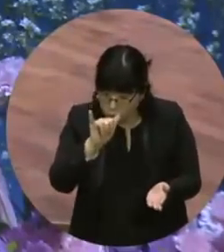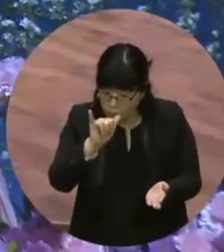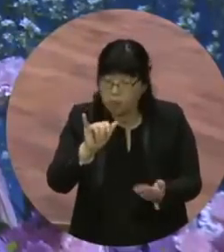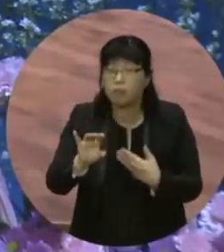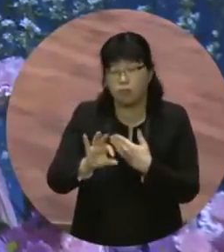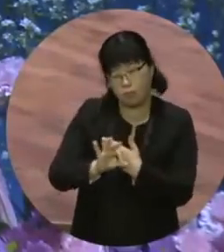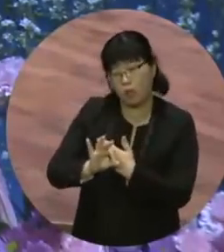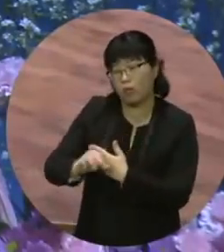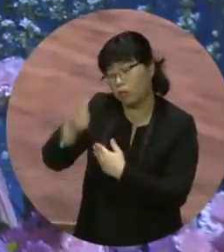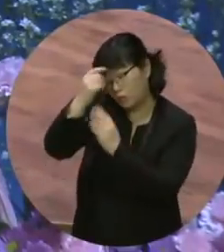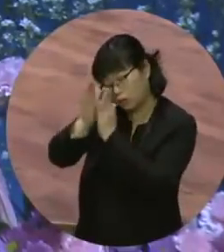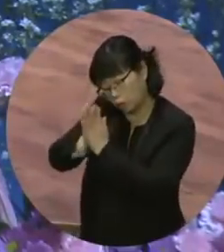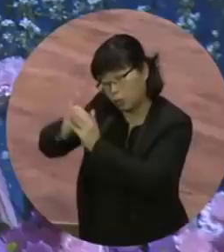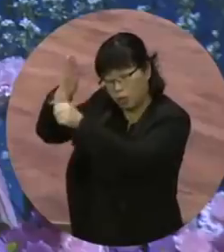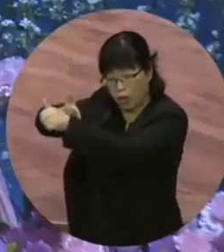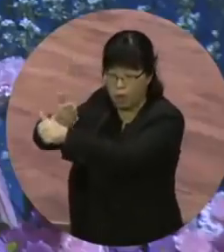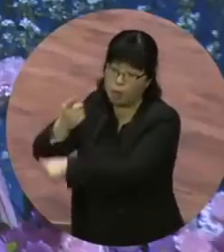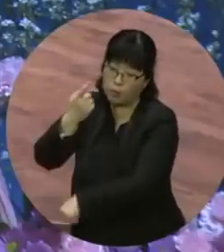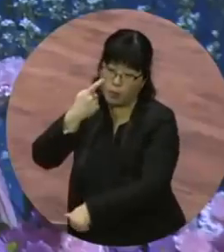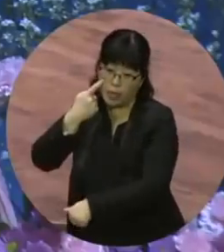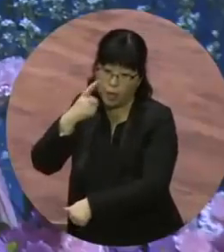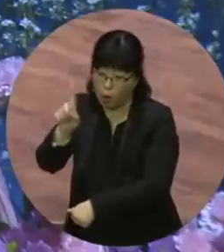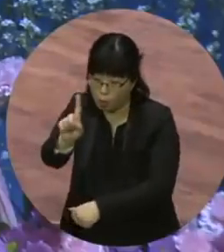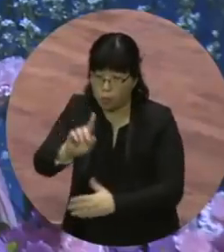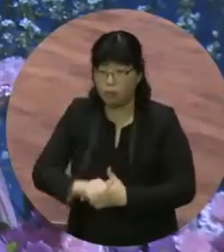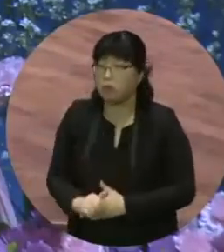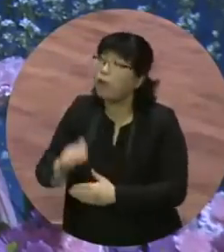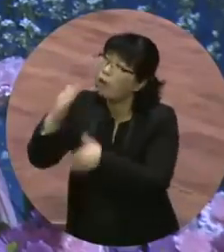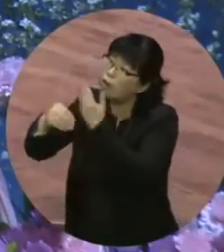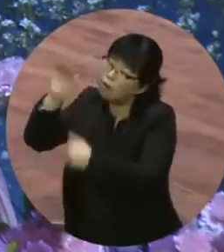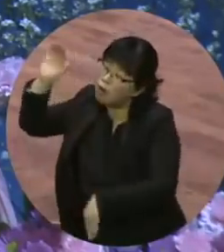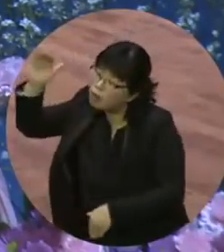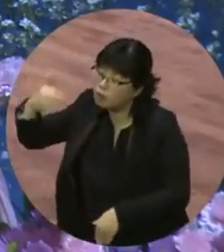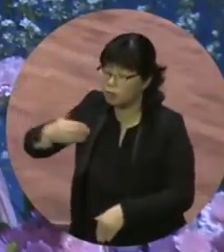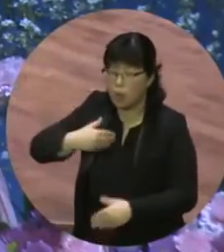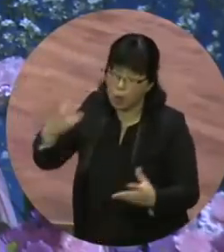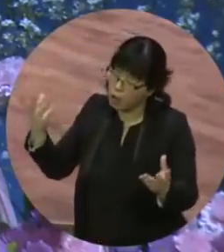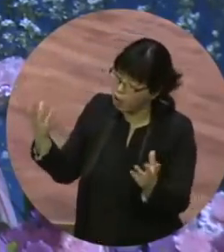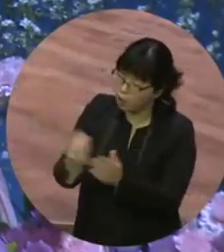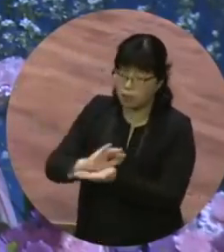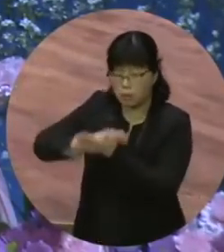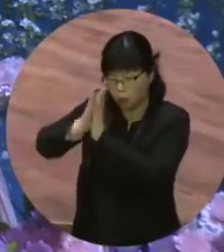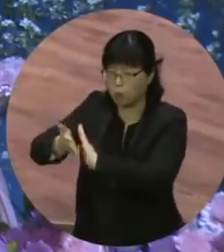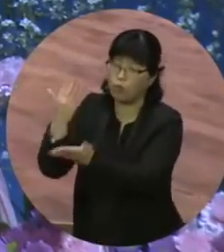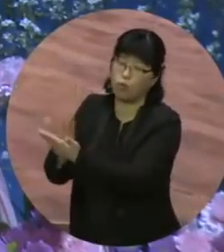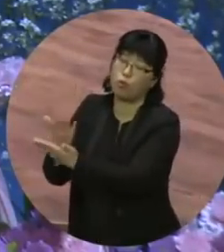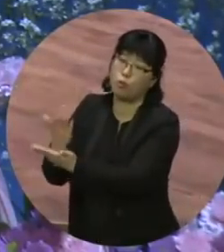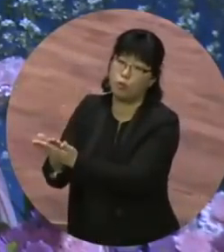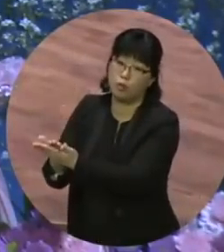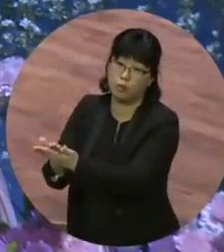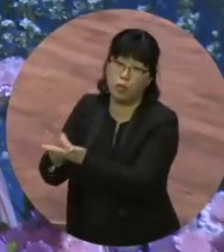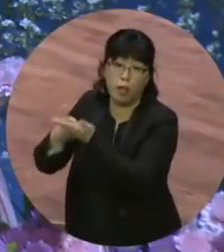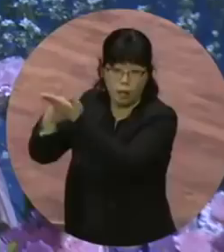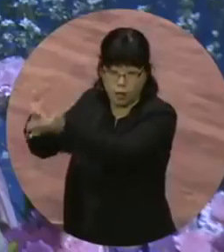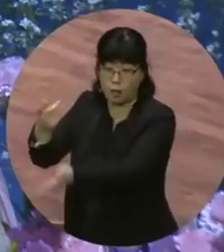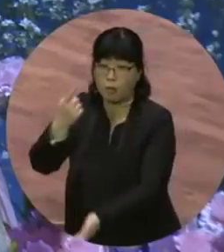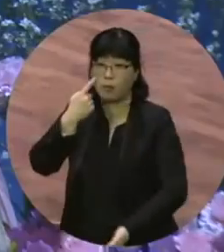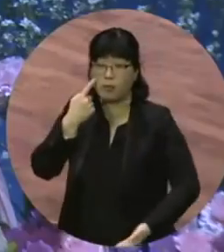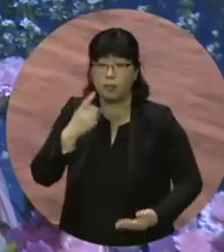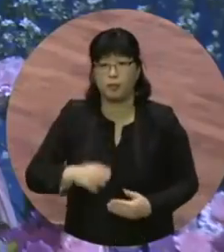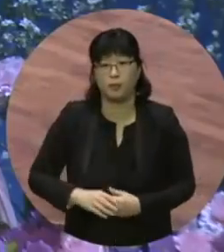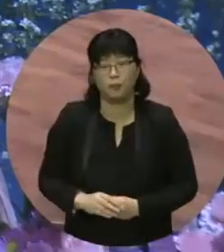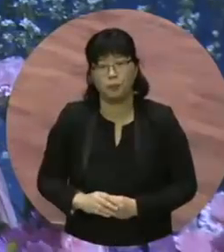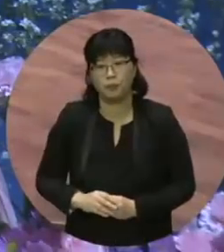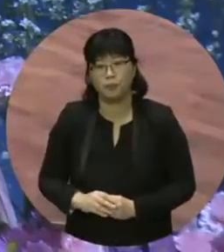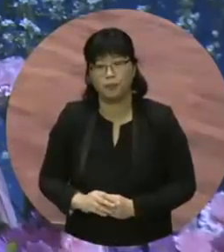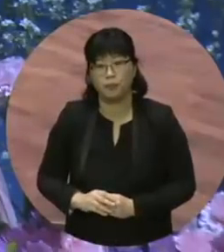하나님이여, 반전시켜 주옵소서. 원래 이 사다이는요, 부어주는 자, 내어주는 자라는